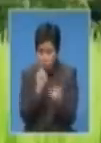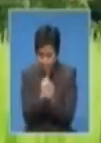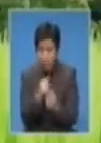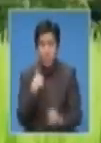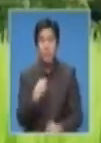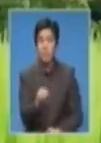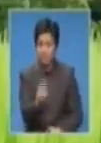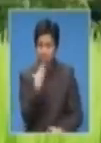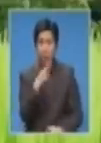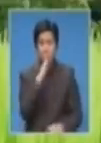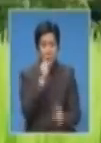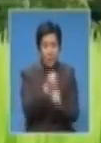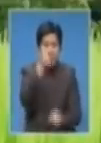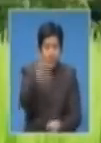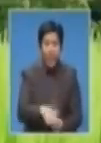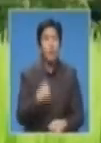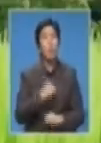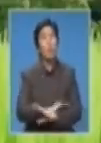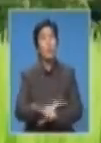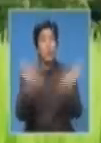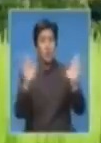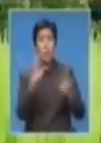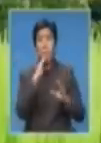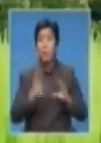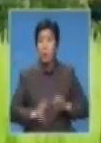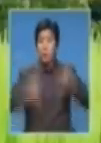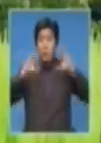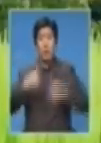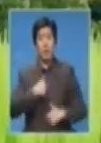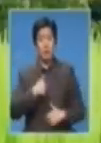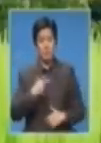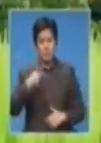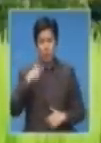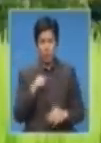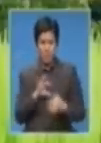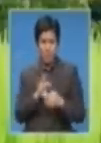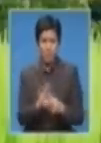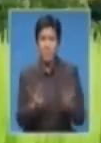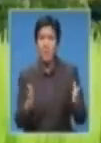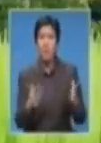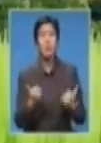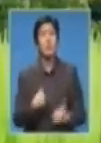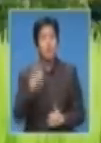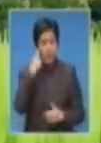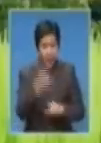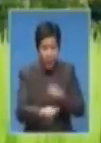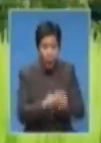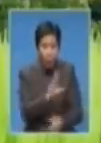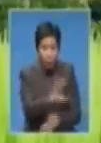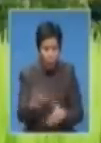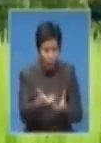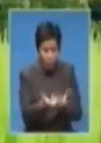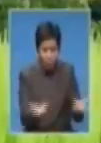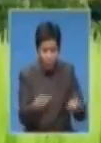ำไม่ผมก็ยกเลิกมันก็มีอยู่แค่นี้นะถ้ารัฐไม่เข้าไปมีผลประโยชน์ด้วยมันก็จบแล้วนะการจำหน่ายสินค้าการเกษตรของ